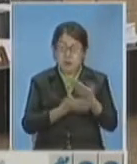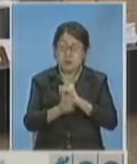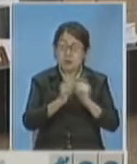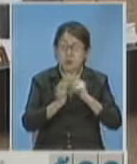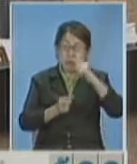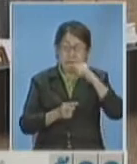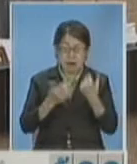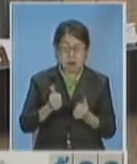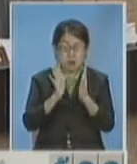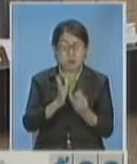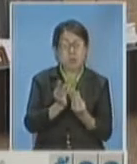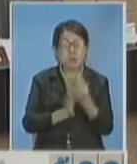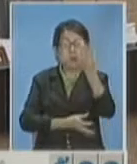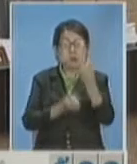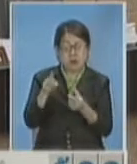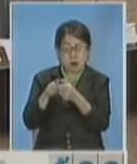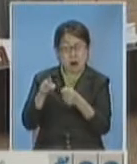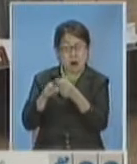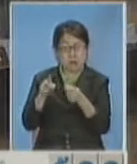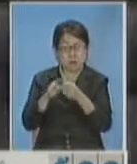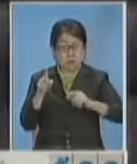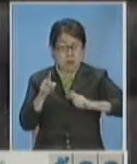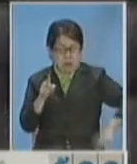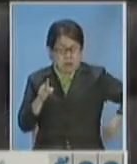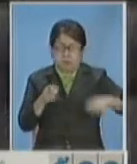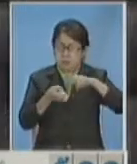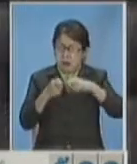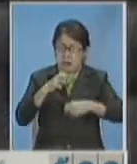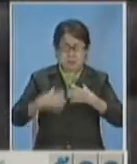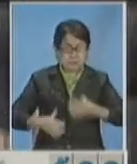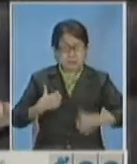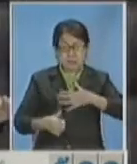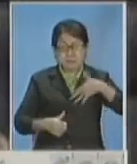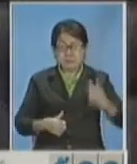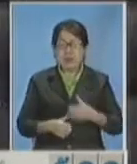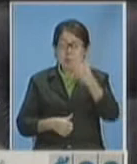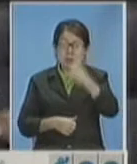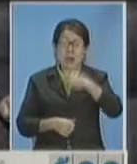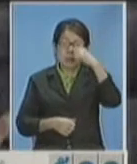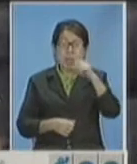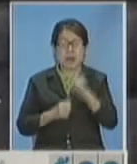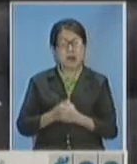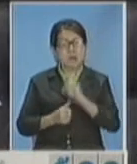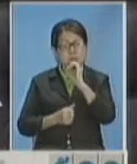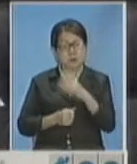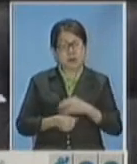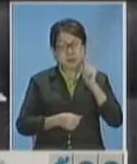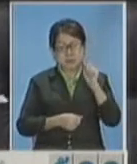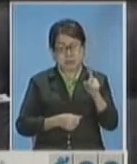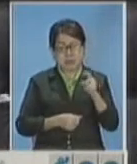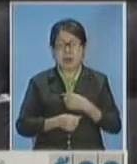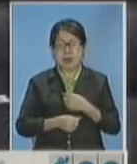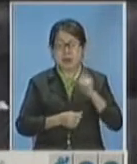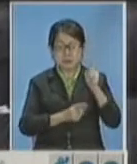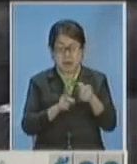รผู้ปลูกข้าวโพดของประเทศกัมพูชาเนี่ยเดือดร้อนหนักเพราะว่าตอนที่ประเทศไทยเนี่ยเราได้มีเว้นช่วงไว้ว่าการนำเข้าข้าวโพดเสรีเนี่ยนะคะ